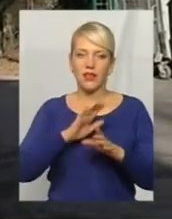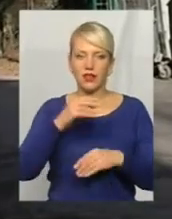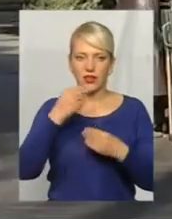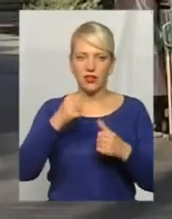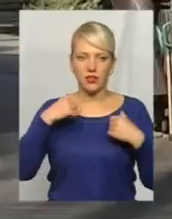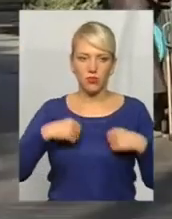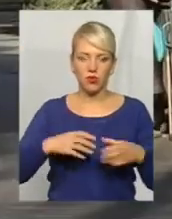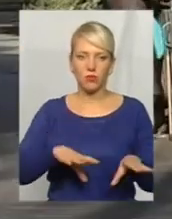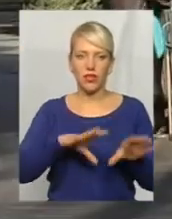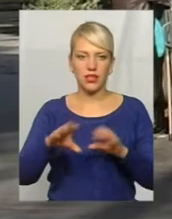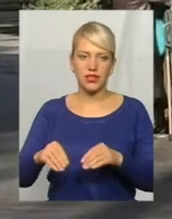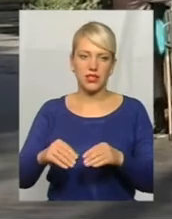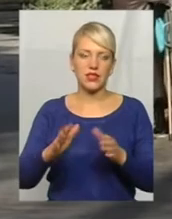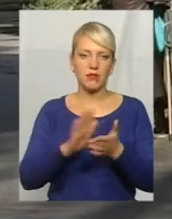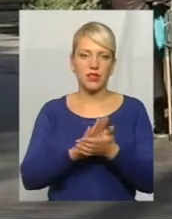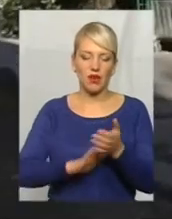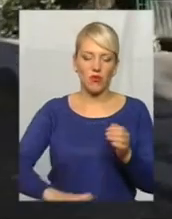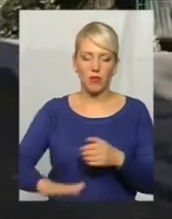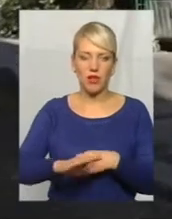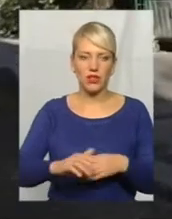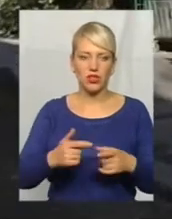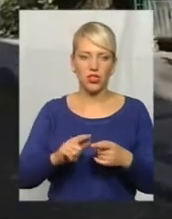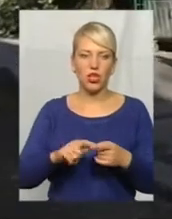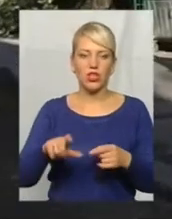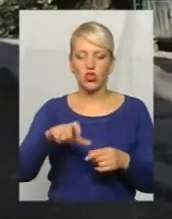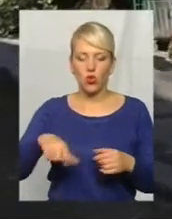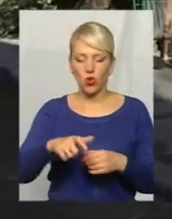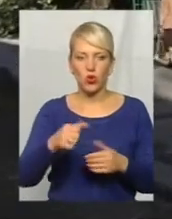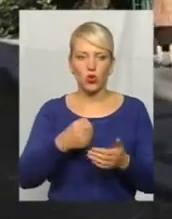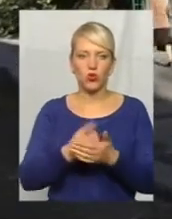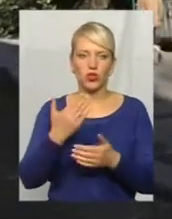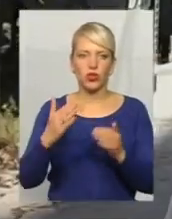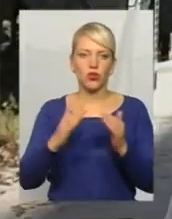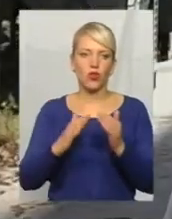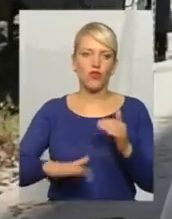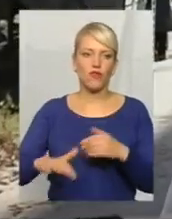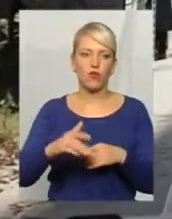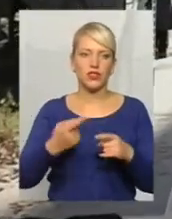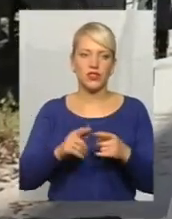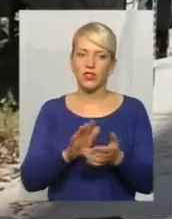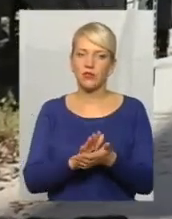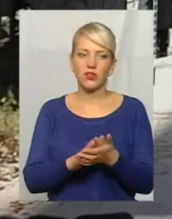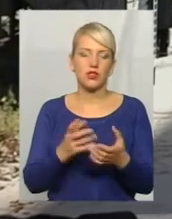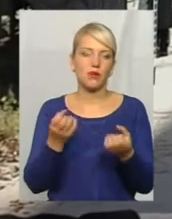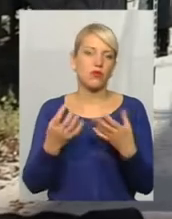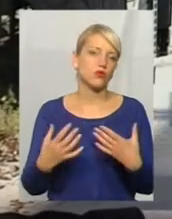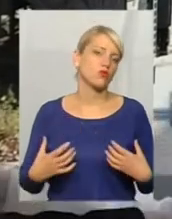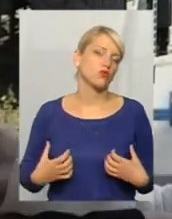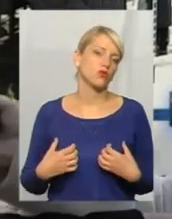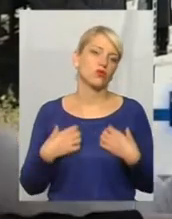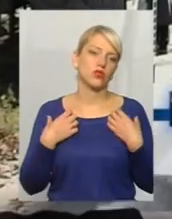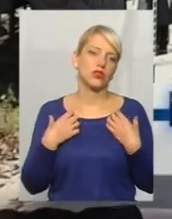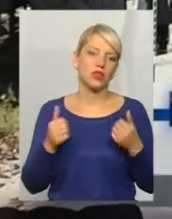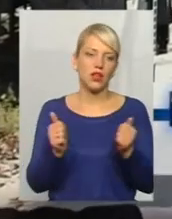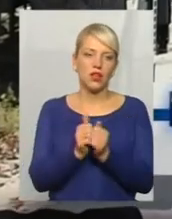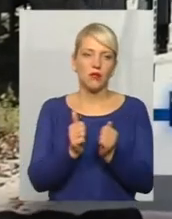спокою перенесення сміттєвого майданчика з дороги до їхнього двору. Цей смітник просто ужас. Поставили рядом